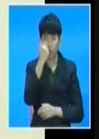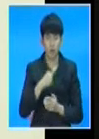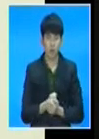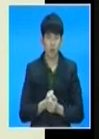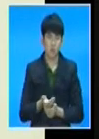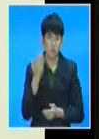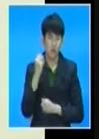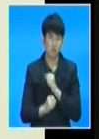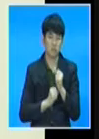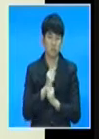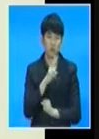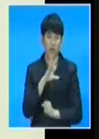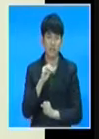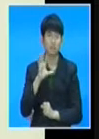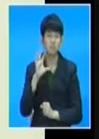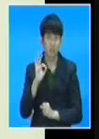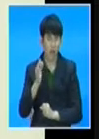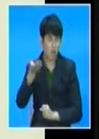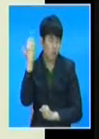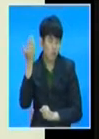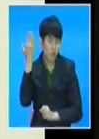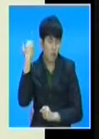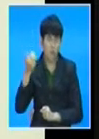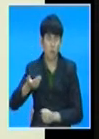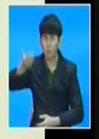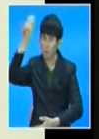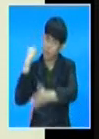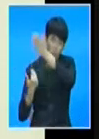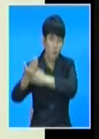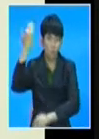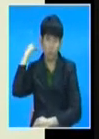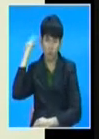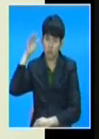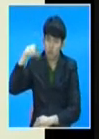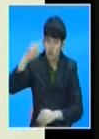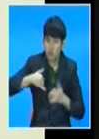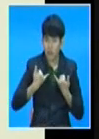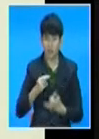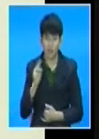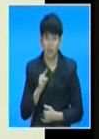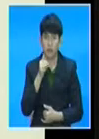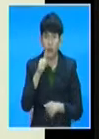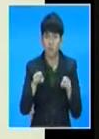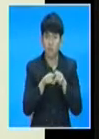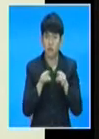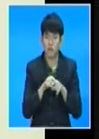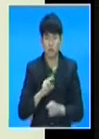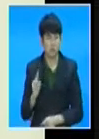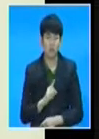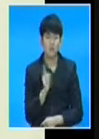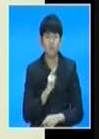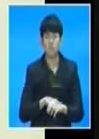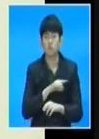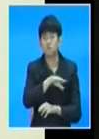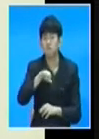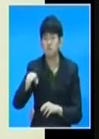า 2,559 ปีนะฮะปัจจุบันเนี่ยยังทันสมัยอยู่ไม่ว่าท่านจะไปใช้ที่ไหนทุกเวลาทุ